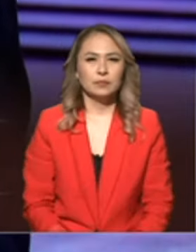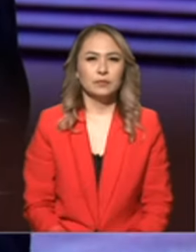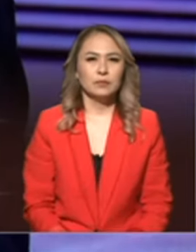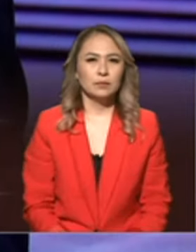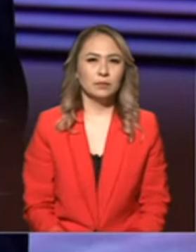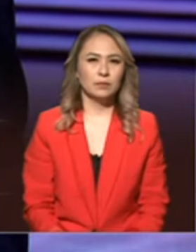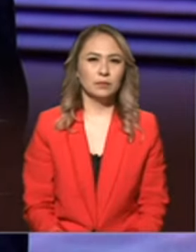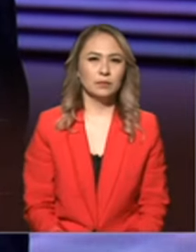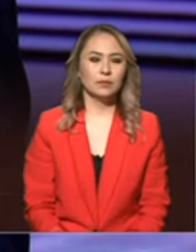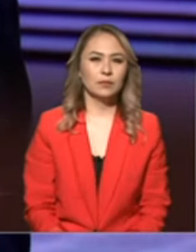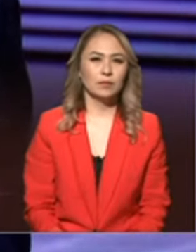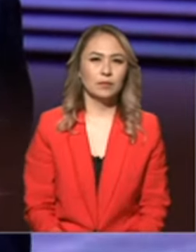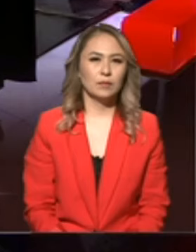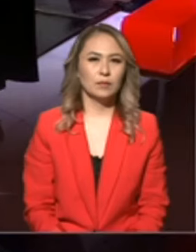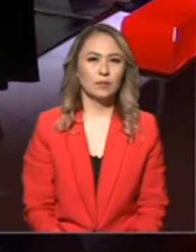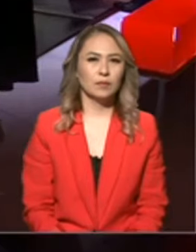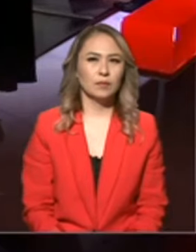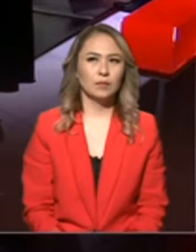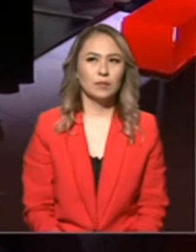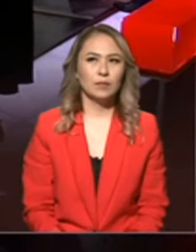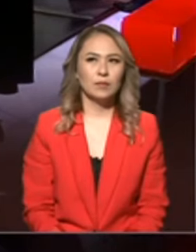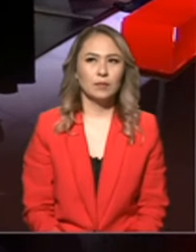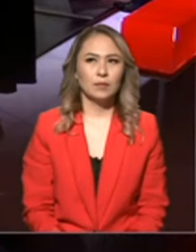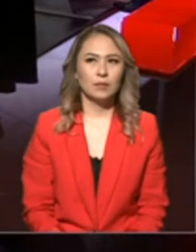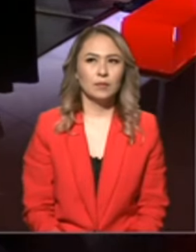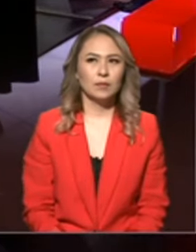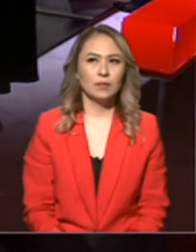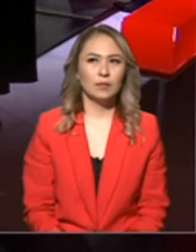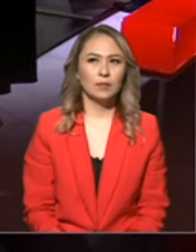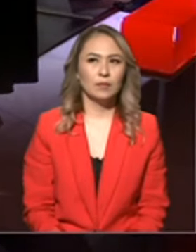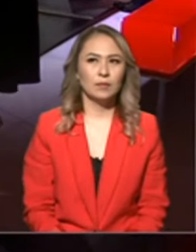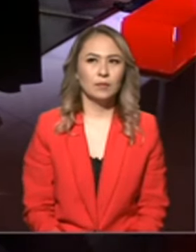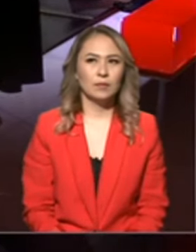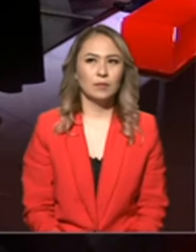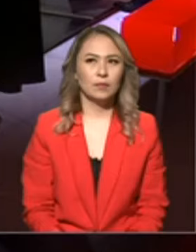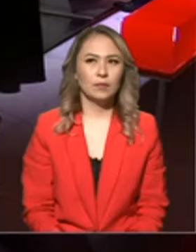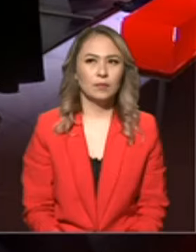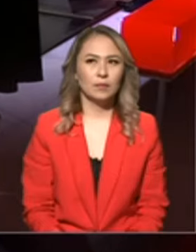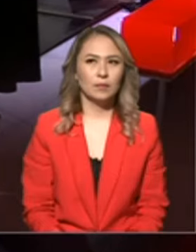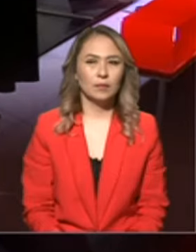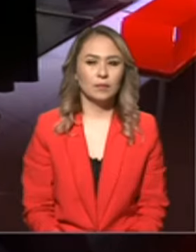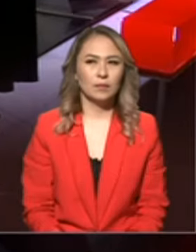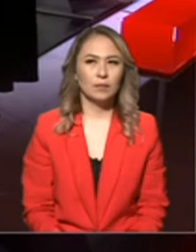керек. Мынандай жазып жатыр көрермендер. Өзіңіз оқып көрерсіз бәлкім.